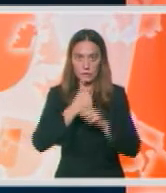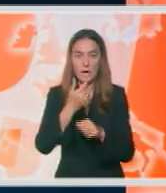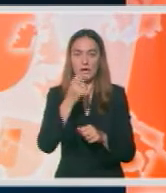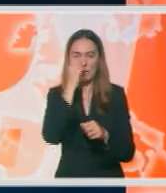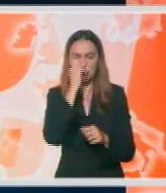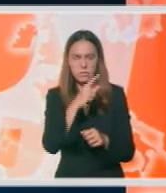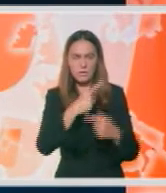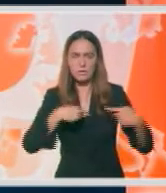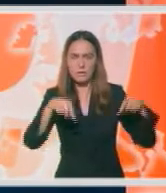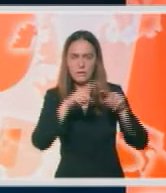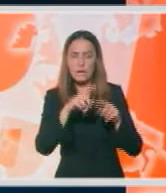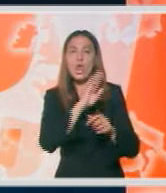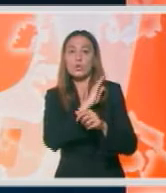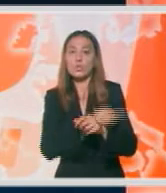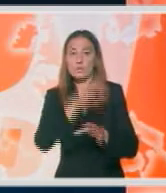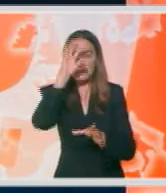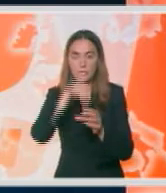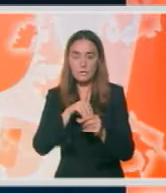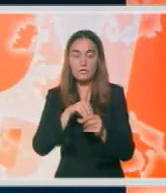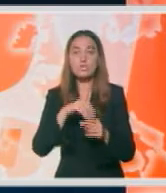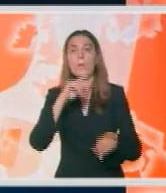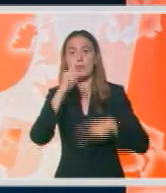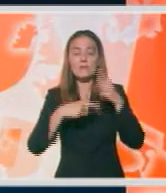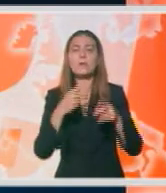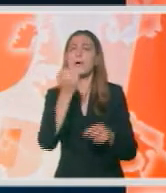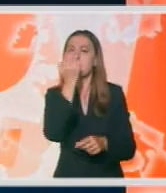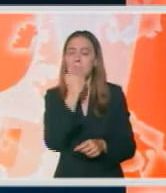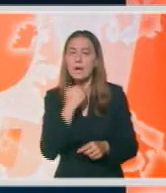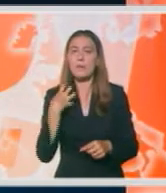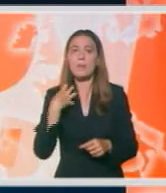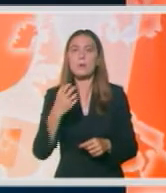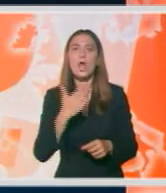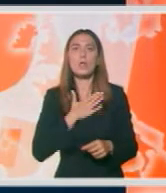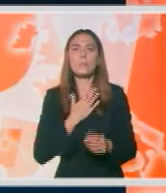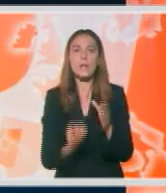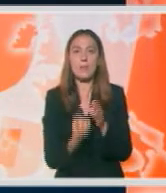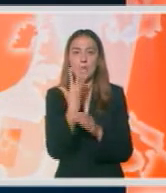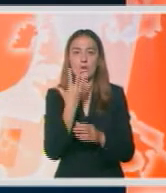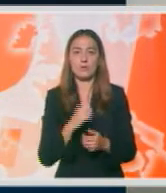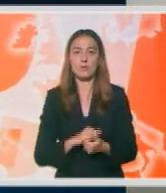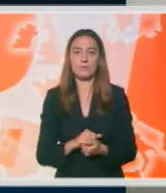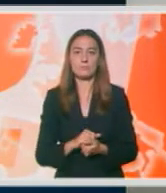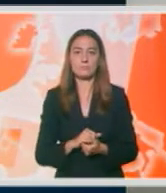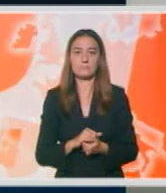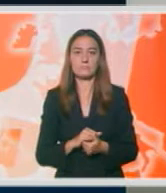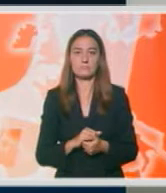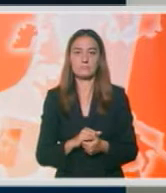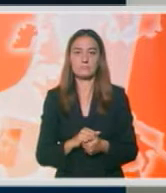zapuštene močvare uz trud meštana pretvoren u pravu oazu za ljubitelje prirode.